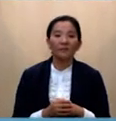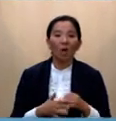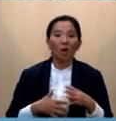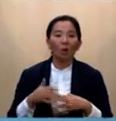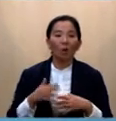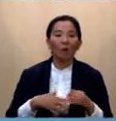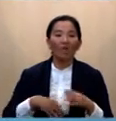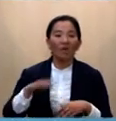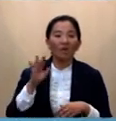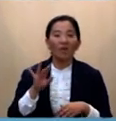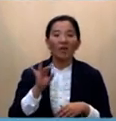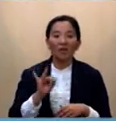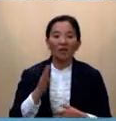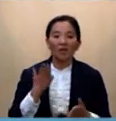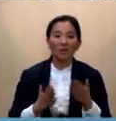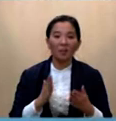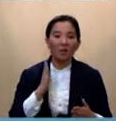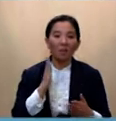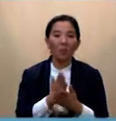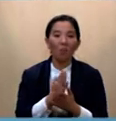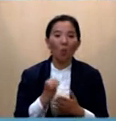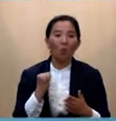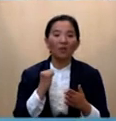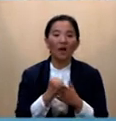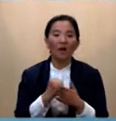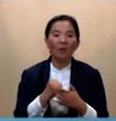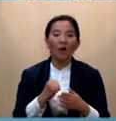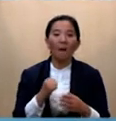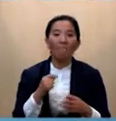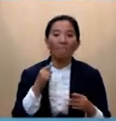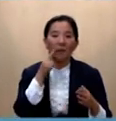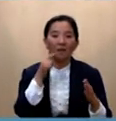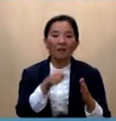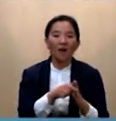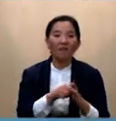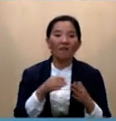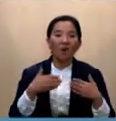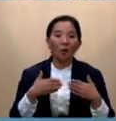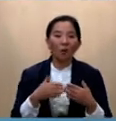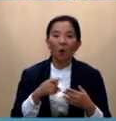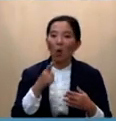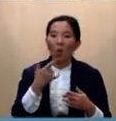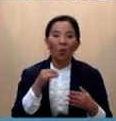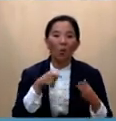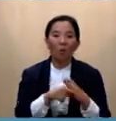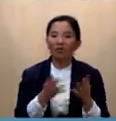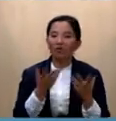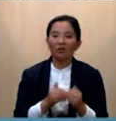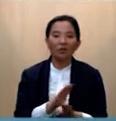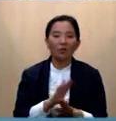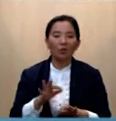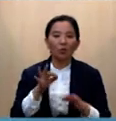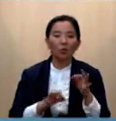Руку вверх. И если прямым ударом мяч попадает в ворота, гол не засчитывается. Судья держит